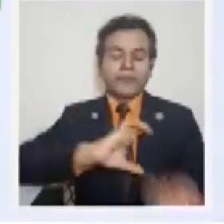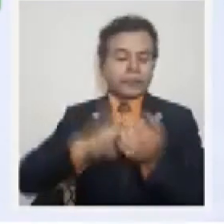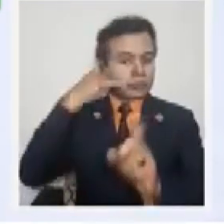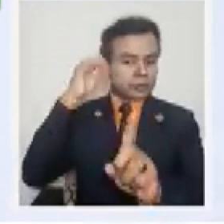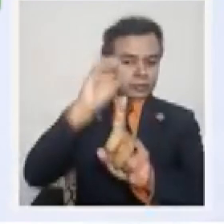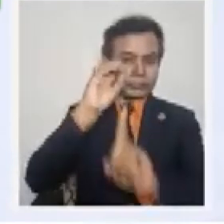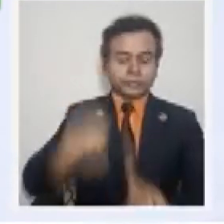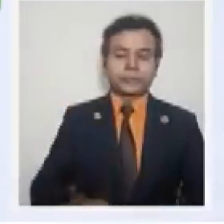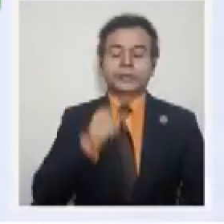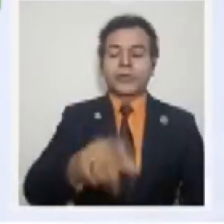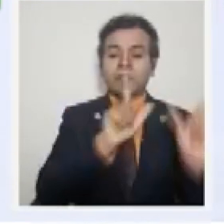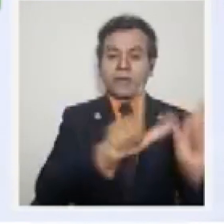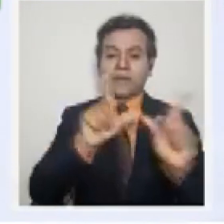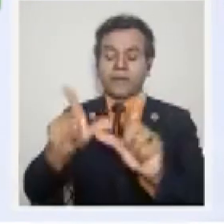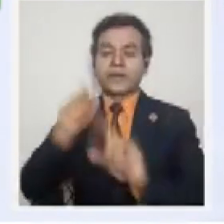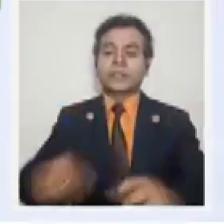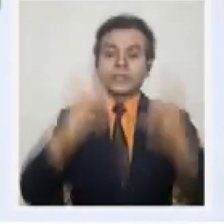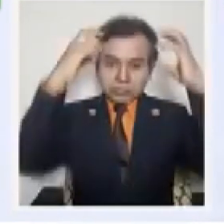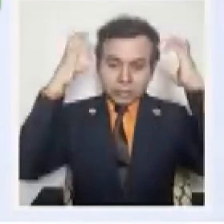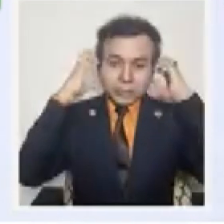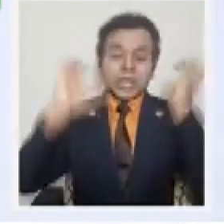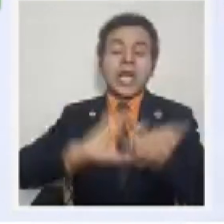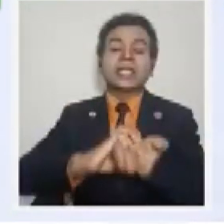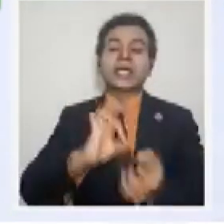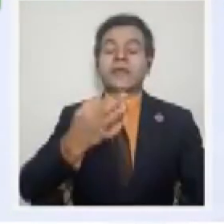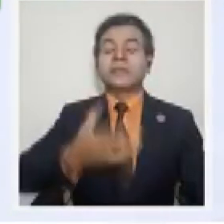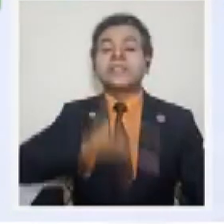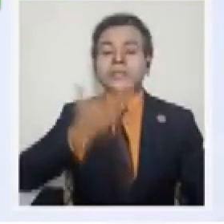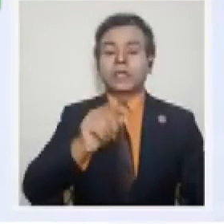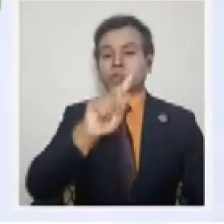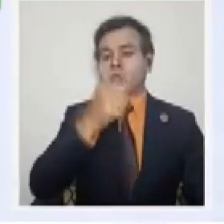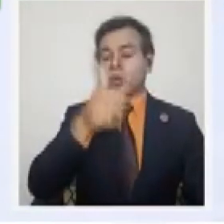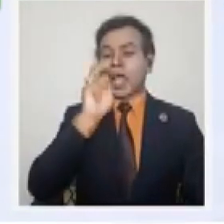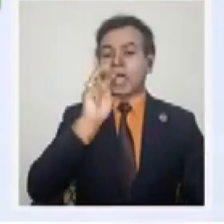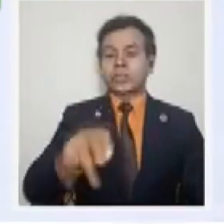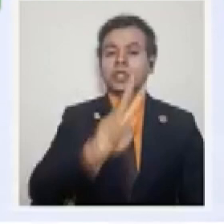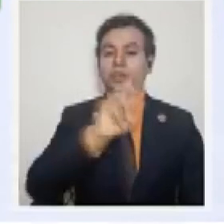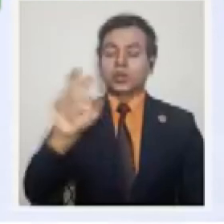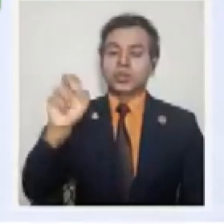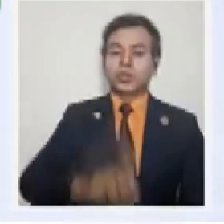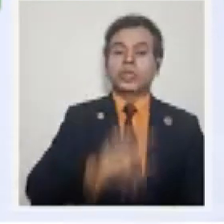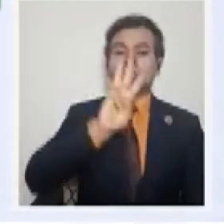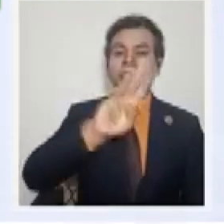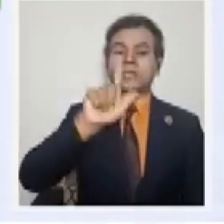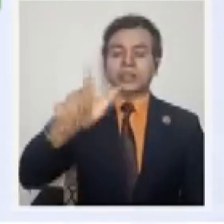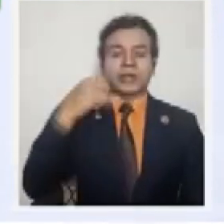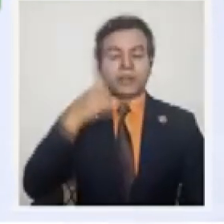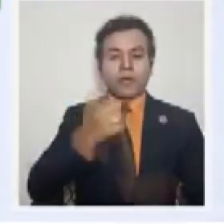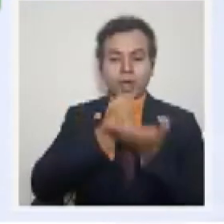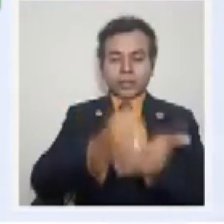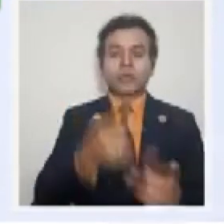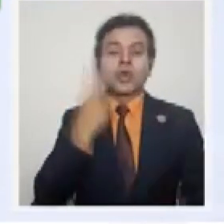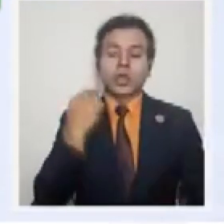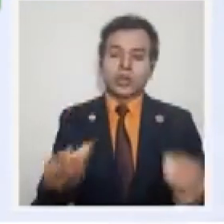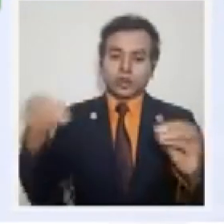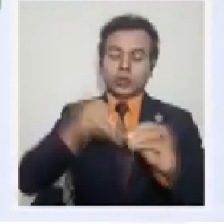87,19,992টি ফোন কল গ্রহণ করা হয়েছে এবং স্বাস্থ্য পরামর্শ দেওয়া হয়েছে। অনলাইন প্ল্যাটফর্মে মুক্তপাঠে হটলাইন সেবা দেওয়ার জন্য